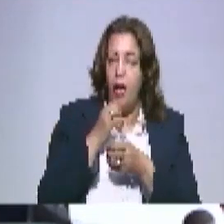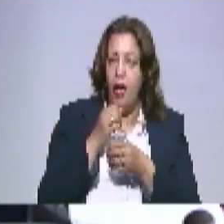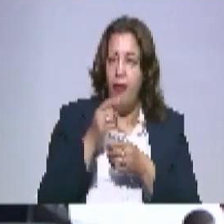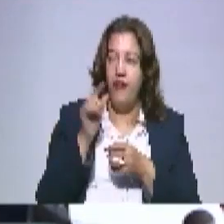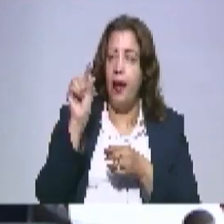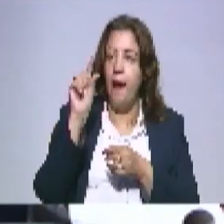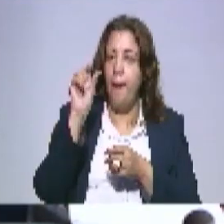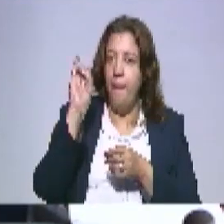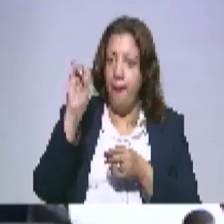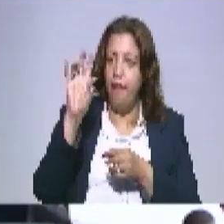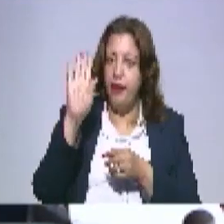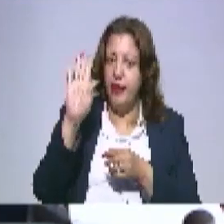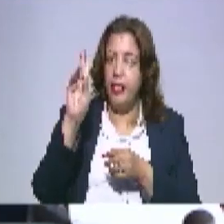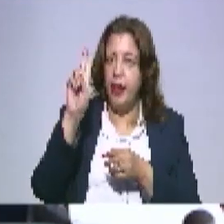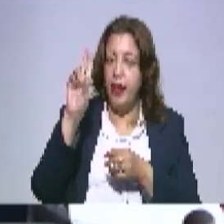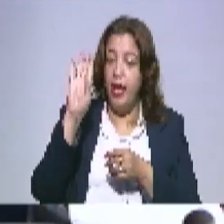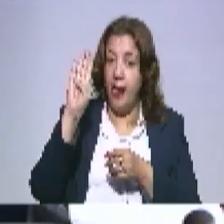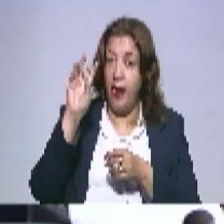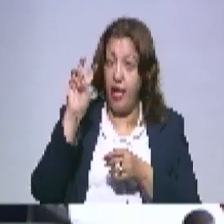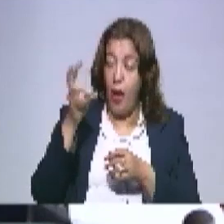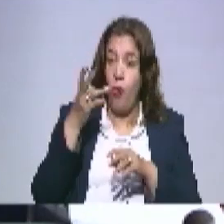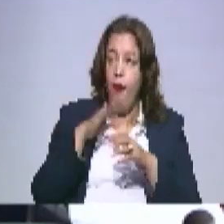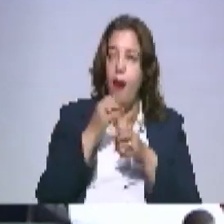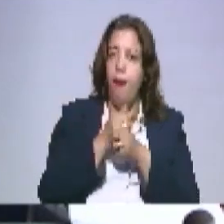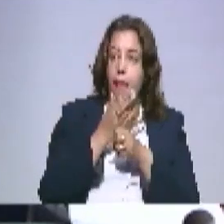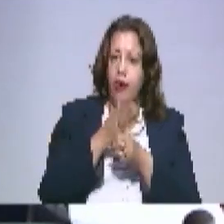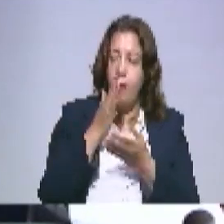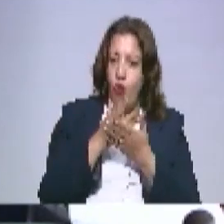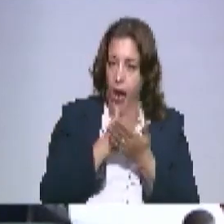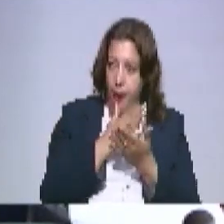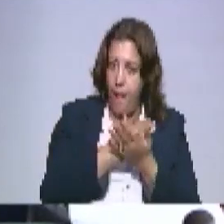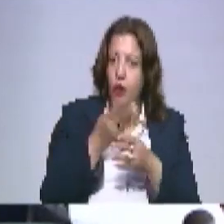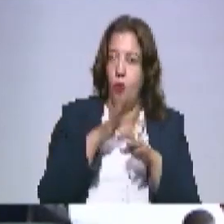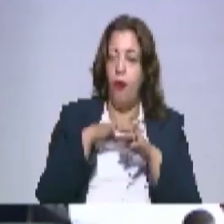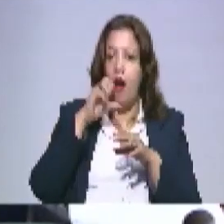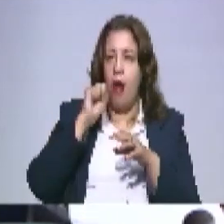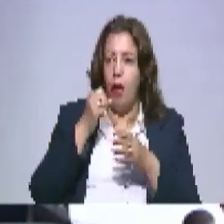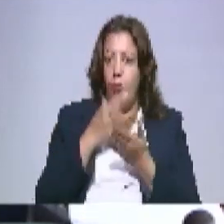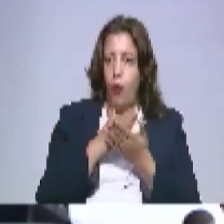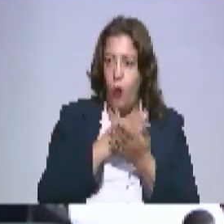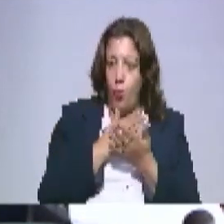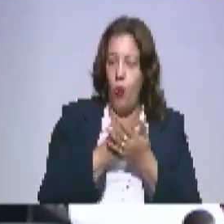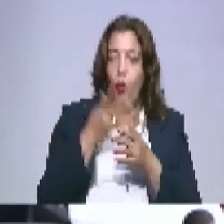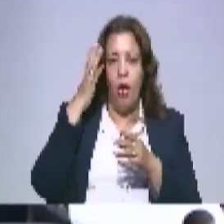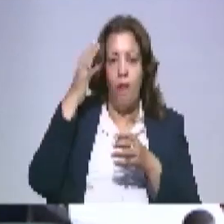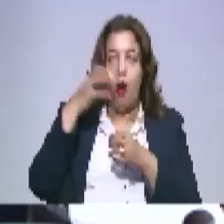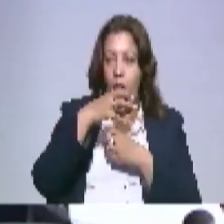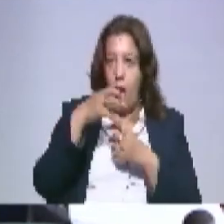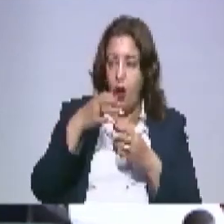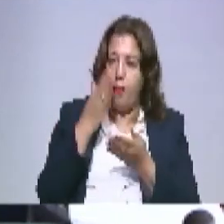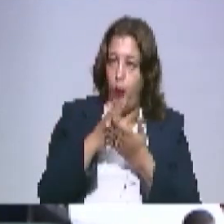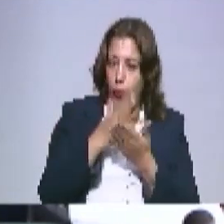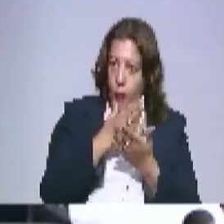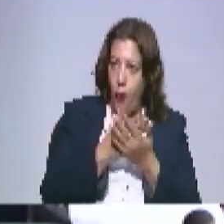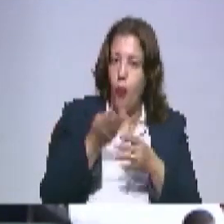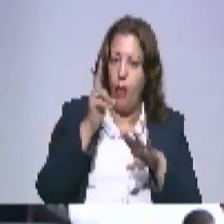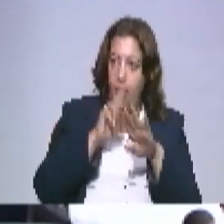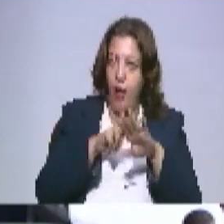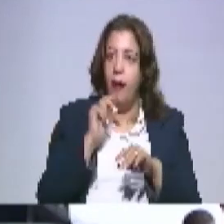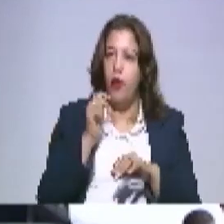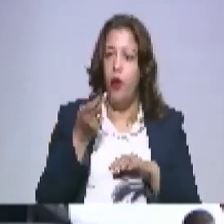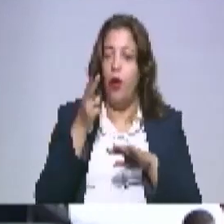فص المستكه، شويه زيت زيتون، حطينا بصله مكعبات، وحطينا بقيه الخضار عليها، وخدنا شويه قرنبيط من اللي احنا عاملينهم حطيناهم عليهم